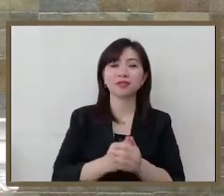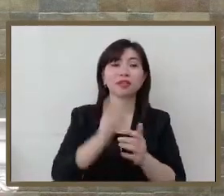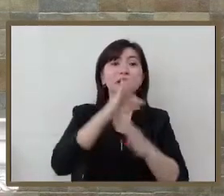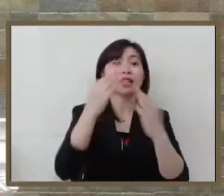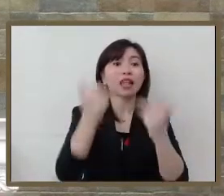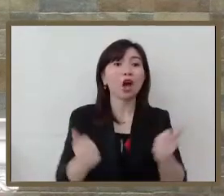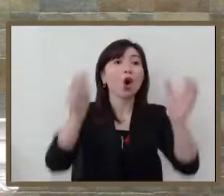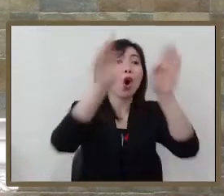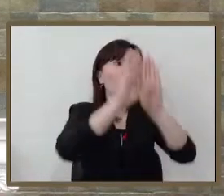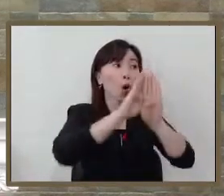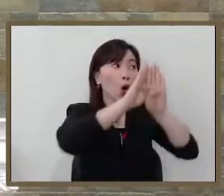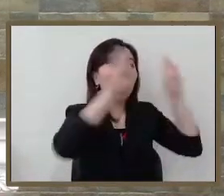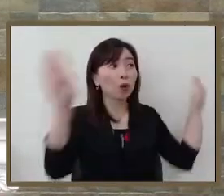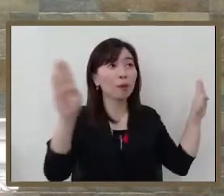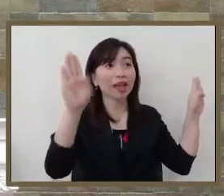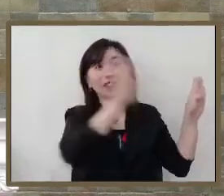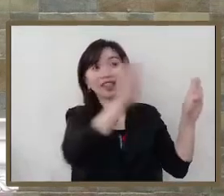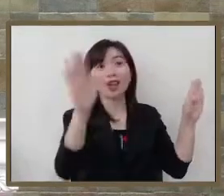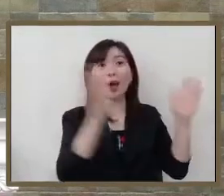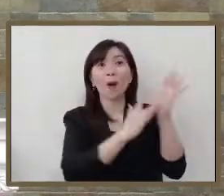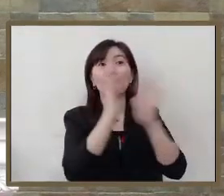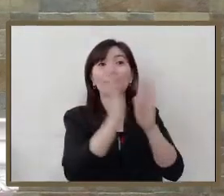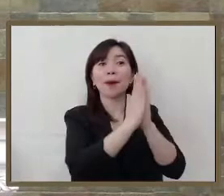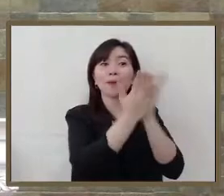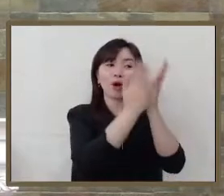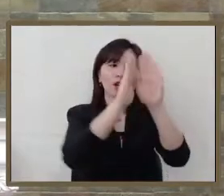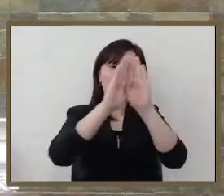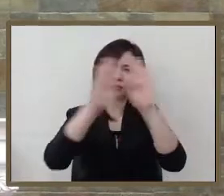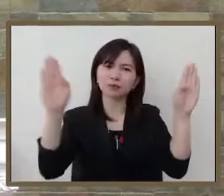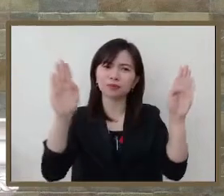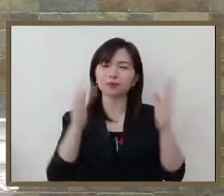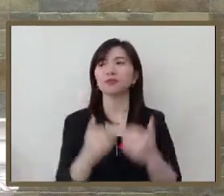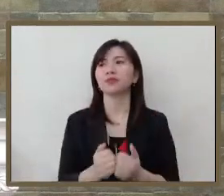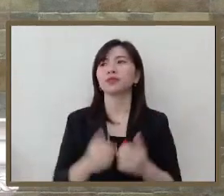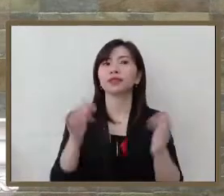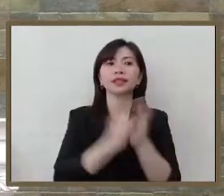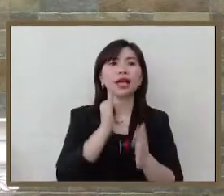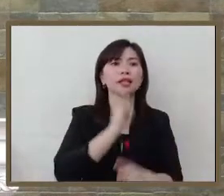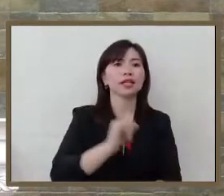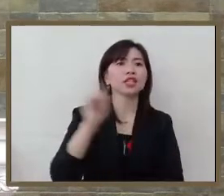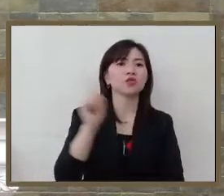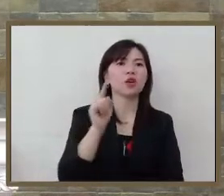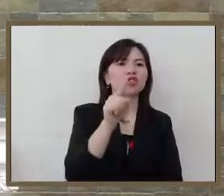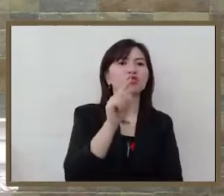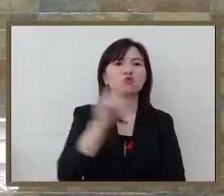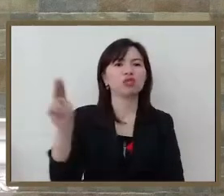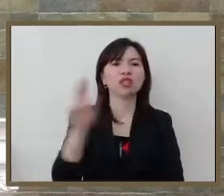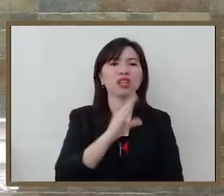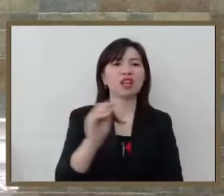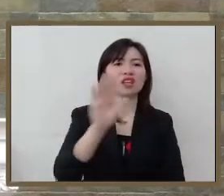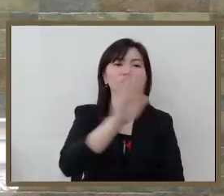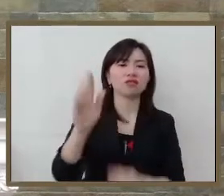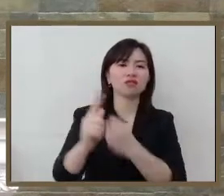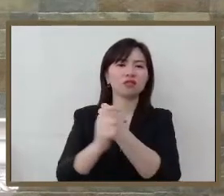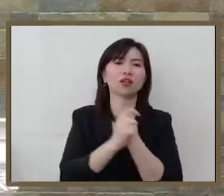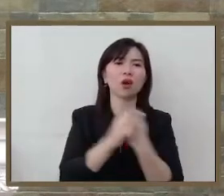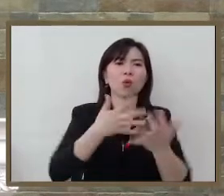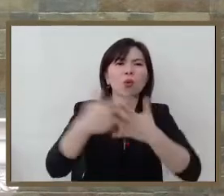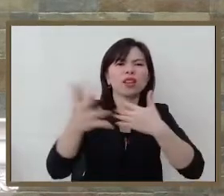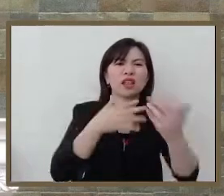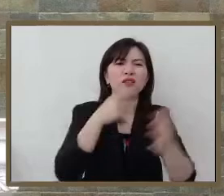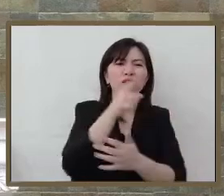Open it. Yan ang armory mo. Anuman ang pangangailangan mo sa